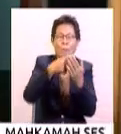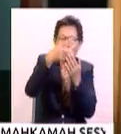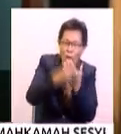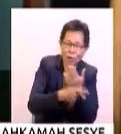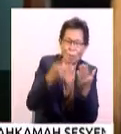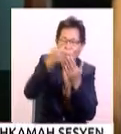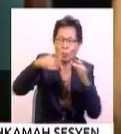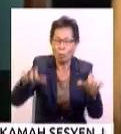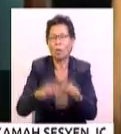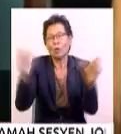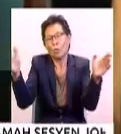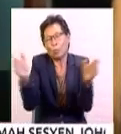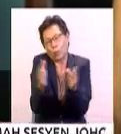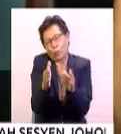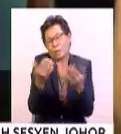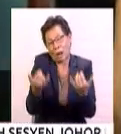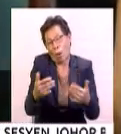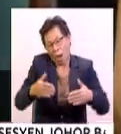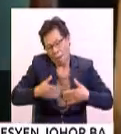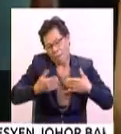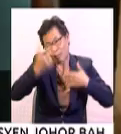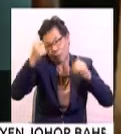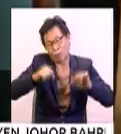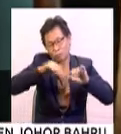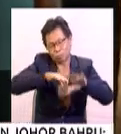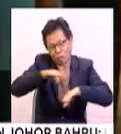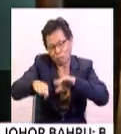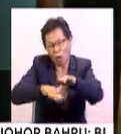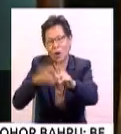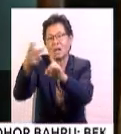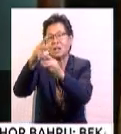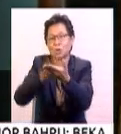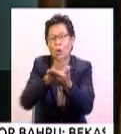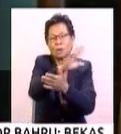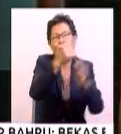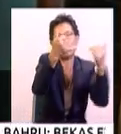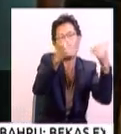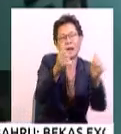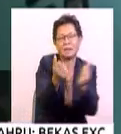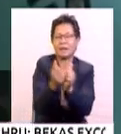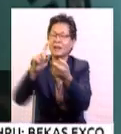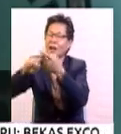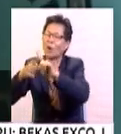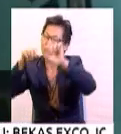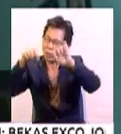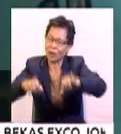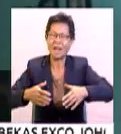badan. Arya kini lebih gembira kerana boleh berjalan kaki ke sekolah dan bermain bersama rakannya.